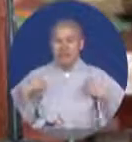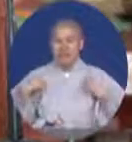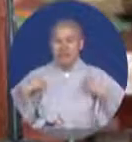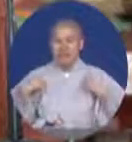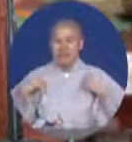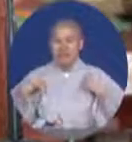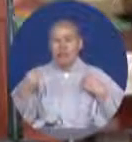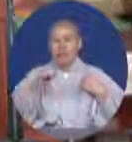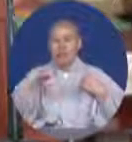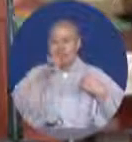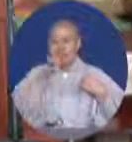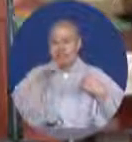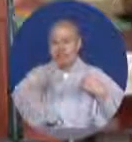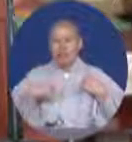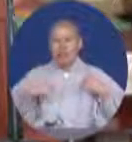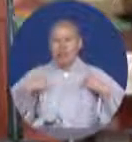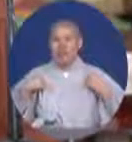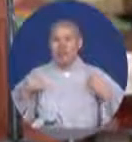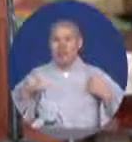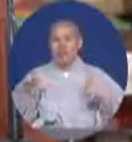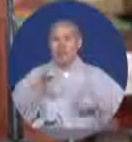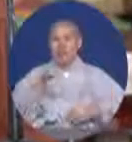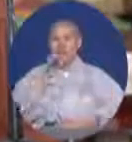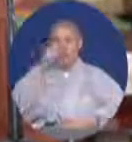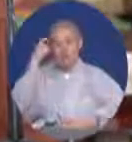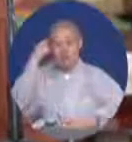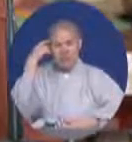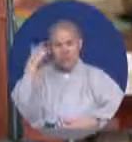게 어딨냐 이 말이에요. 허수아비.